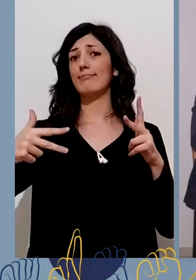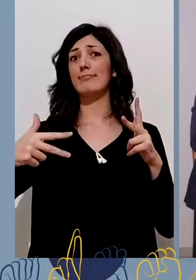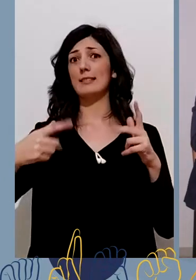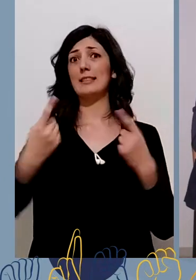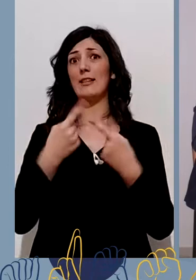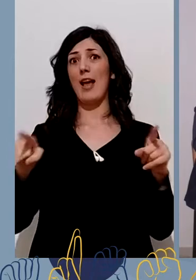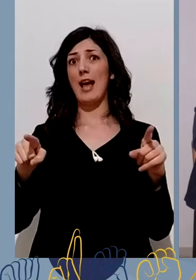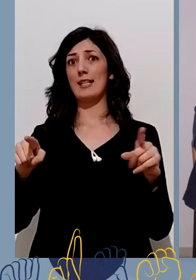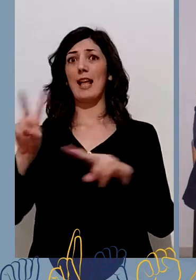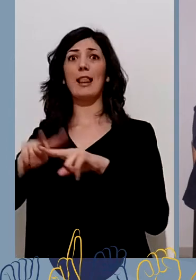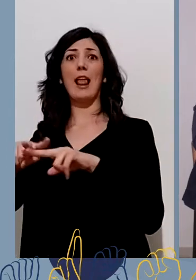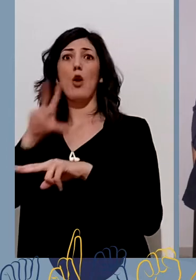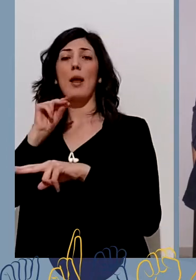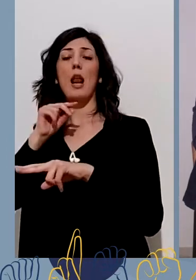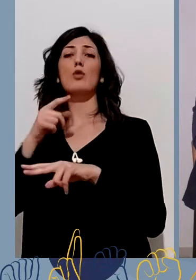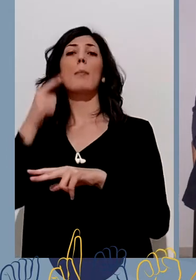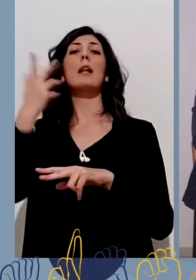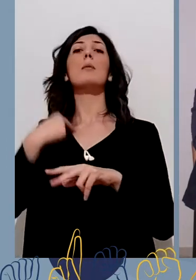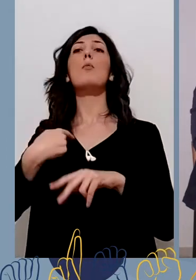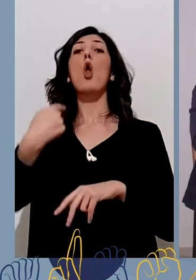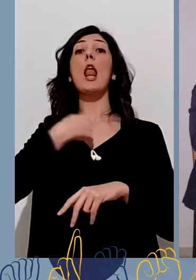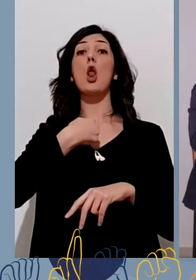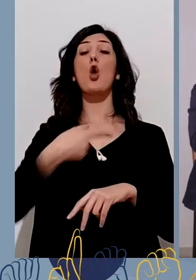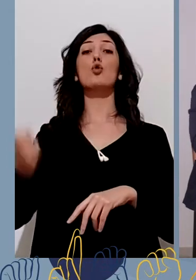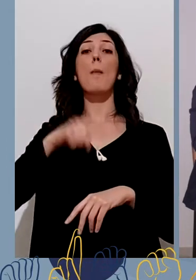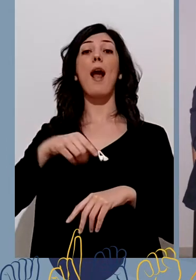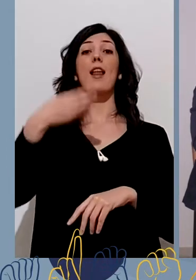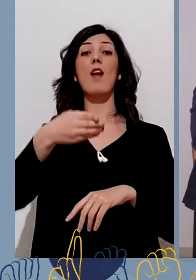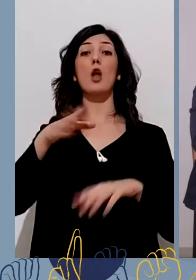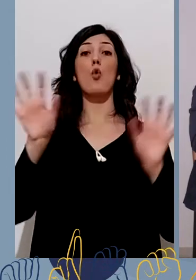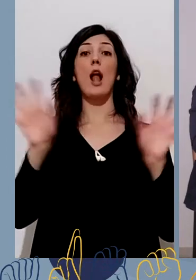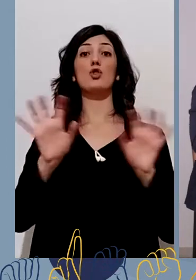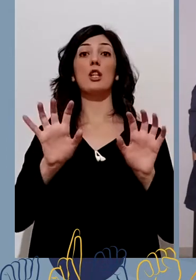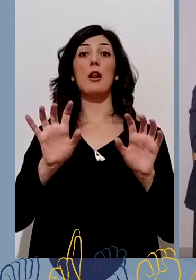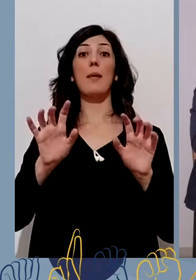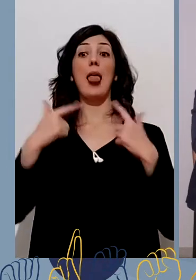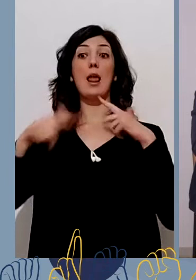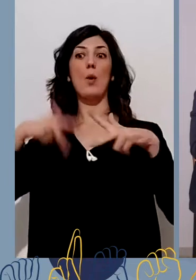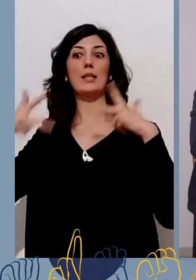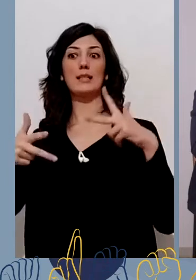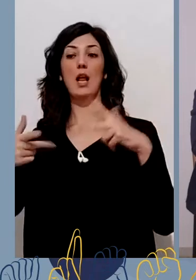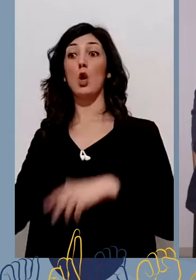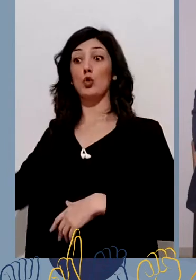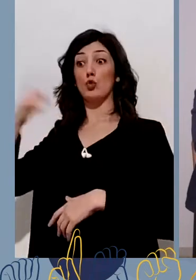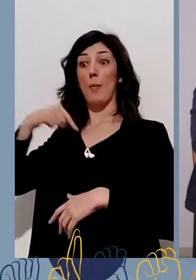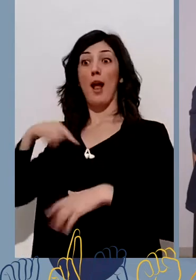io domani vado al cinema, nella lingua dei segni è una struttura diversa. Domani io cinema